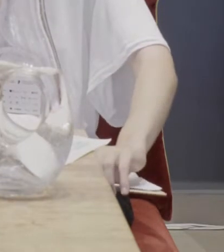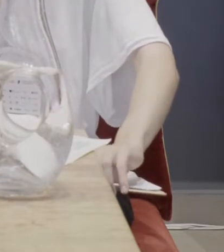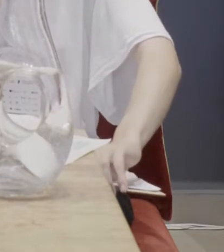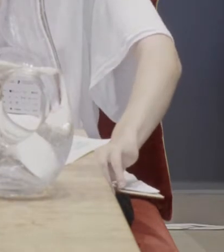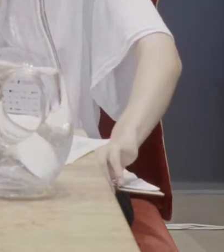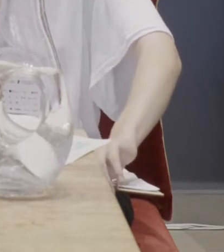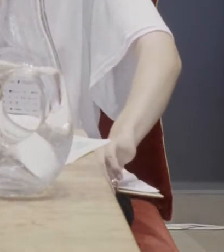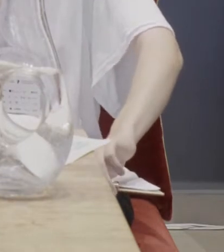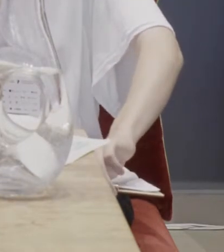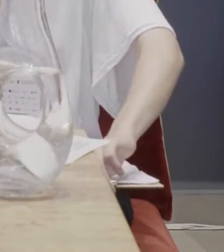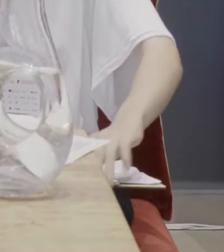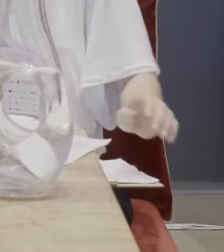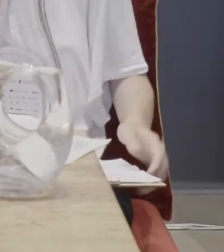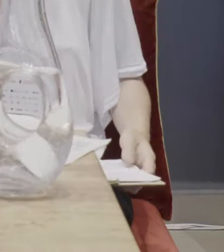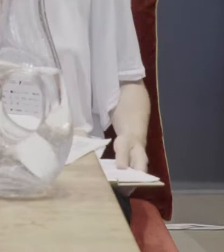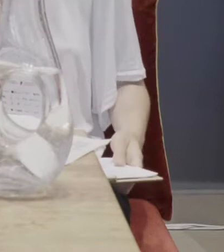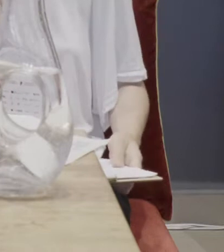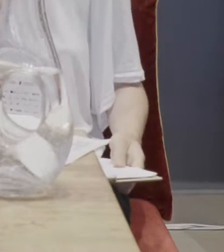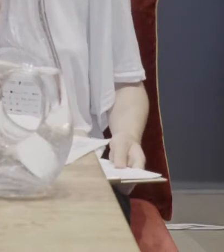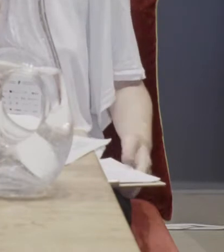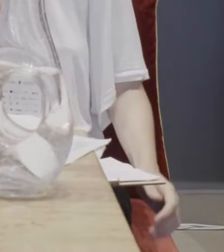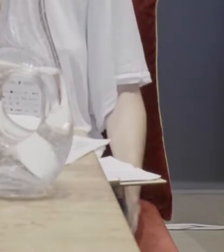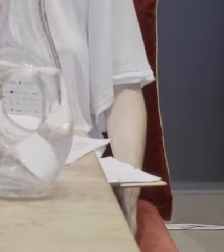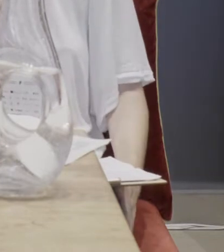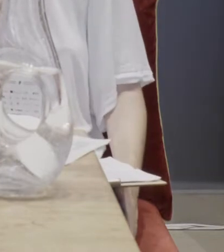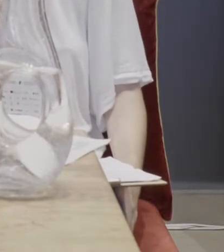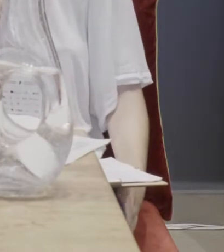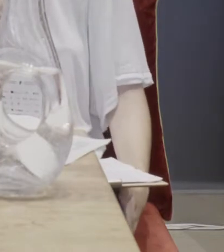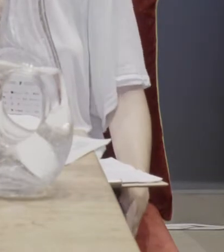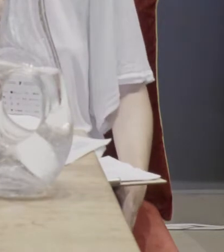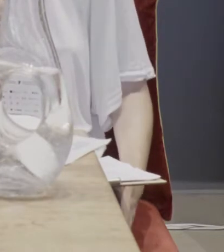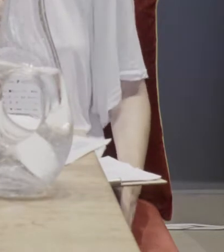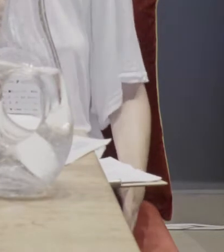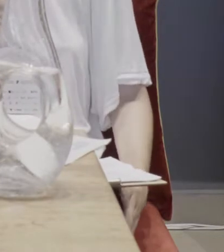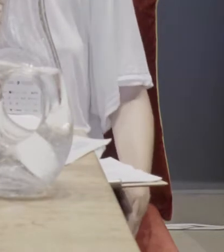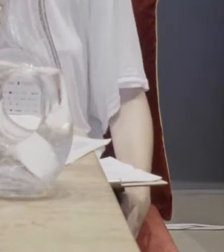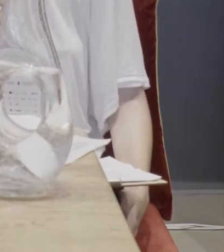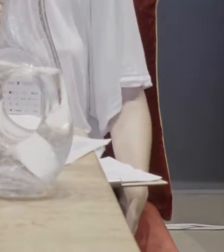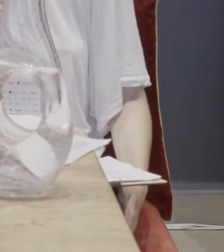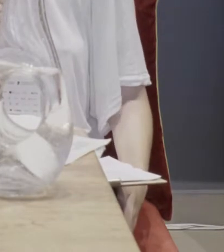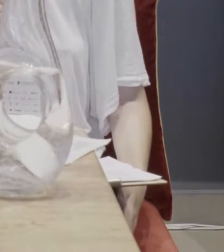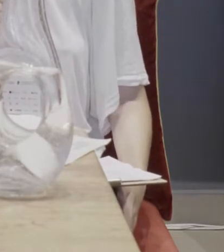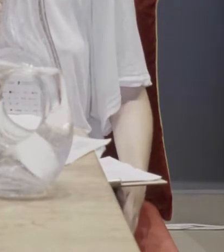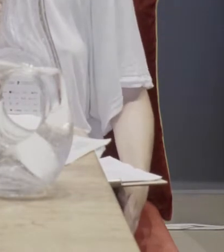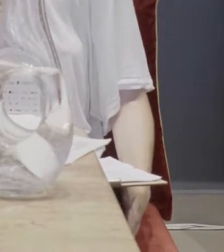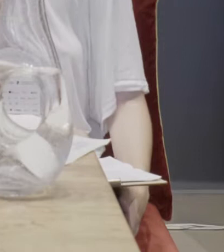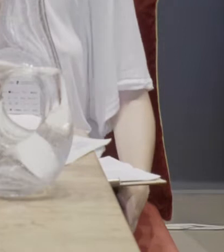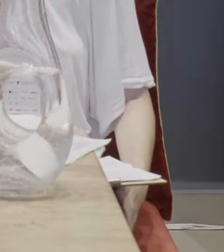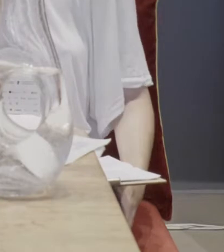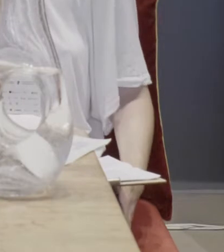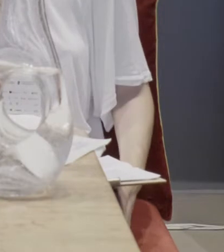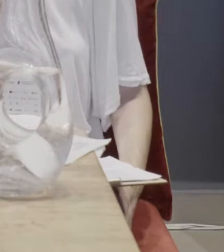zadebiutował prozatorsko powieścią Kości, które nosisz w kieszeni, wydawnictwa Cyranka. Wcześniej jest także znany z